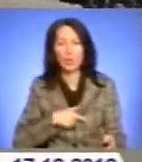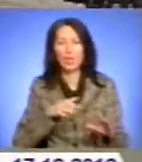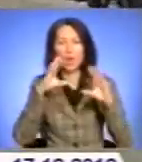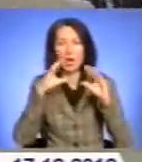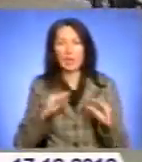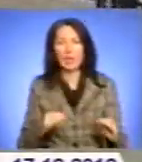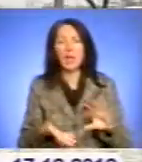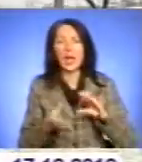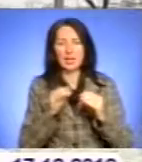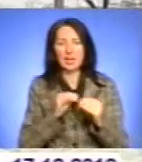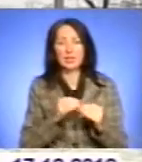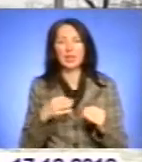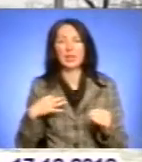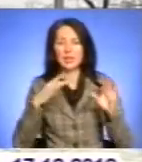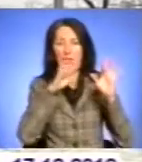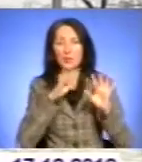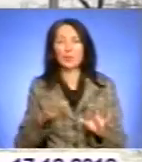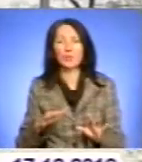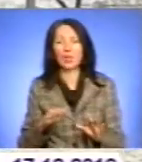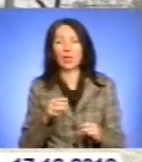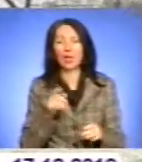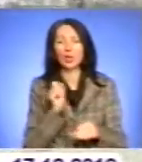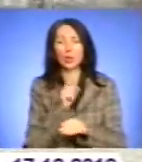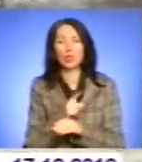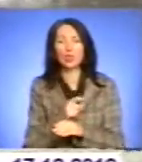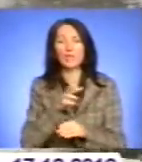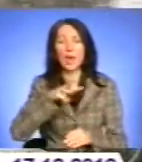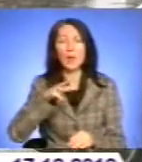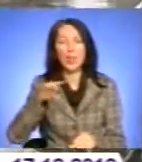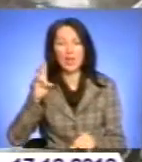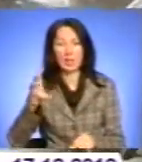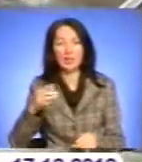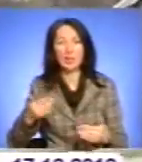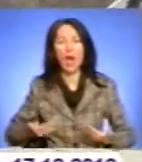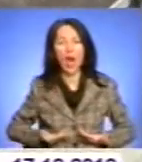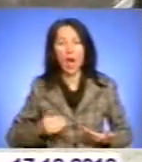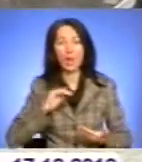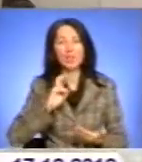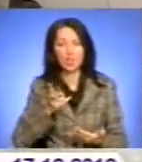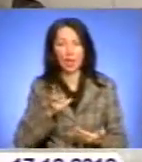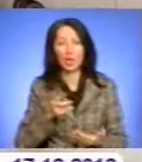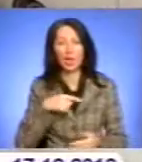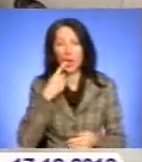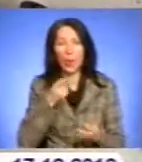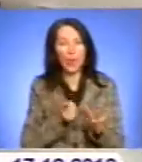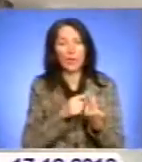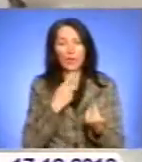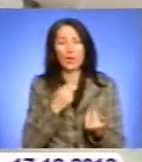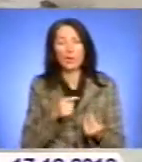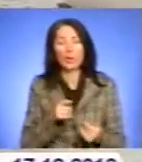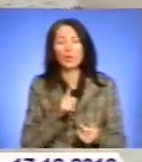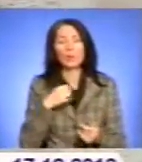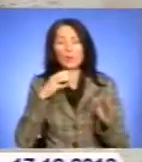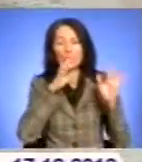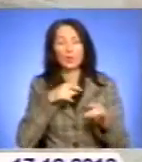стихії прем'єр доручив МНСникам та комунальникам. Каже, метеорологи підрахували, так ще снігом Україну не засипало. Після сніжних